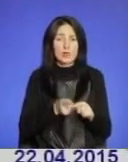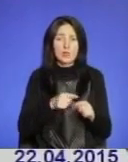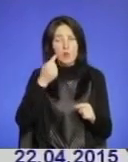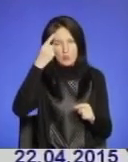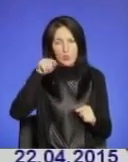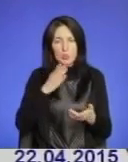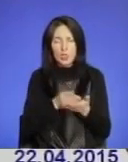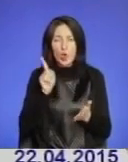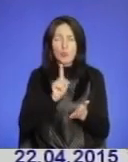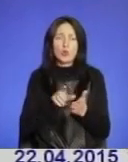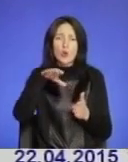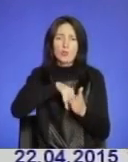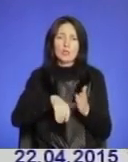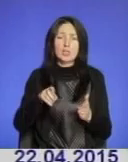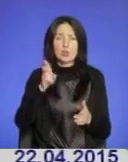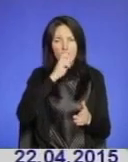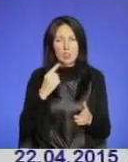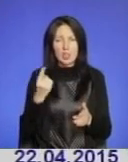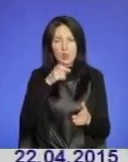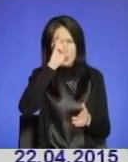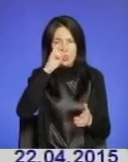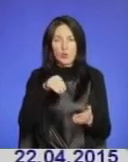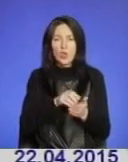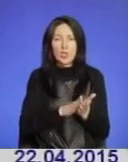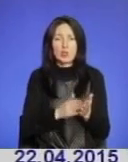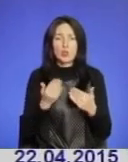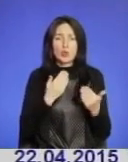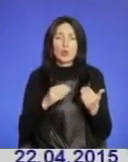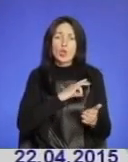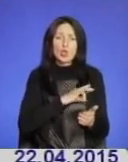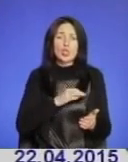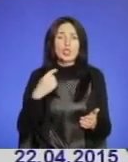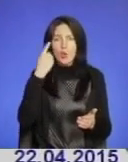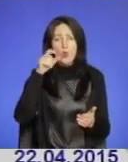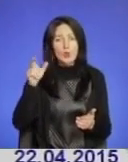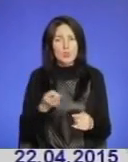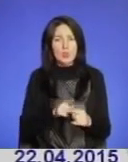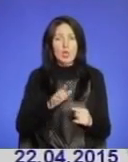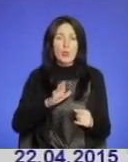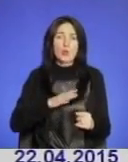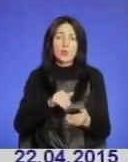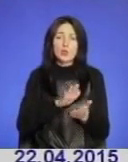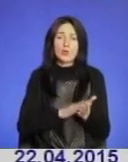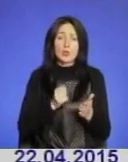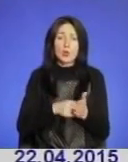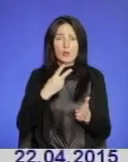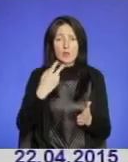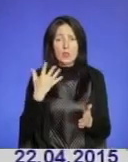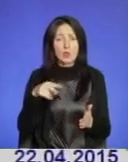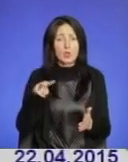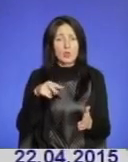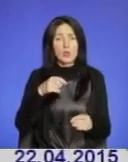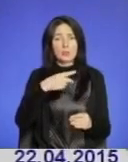єдиного державного реєстру і стосуються безпосередньо юридичних осіб, які були зареєстровані до 25 листопада 2014